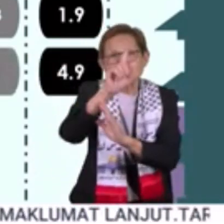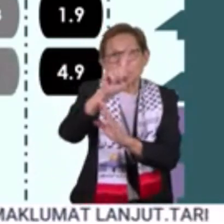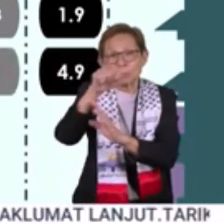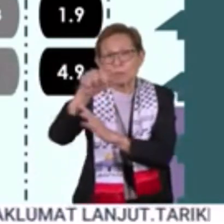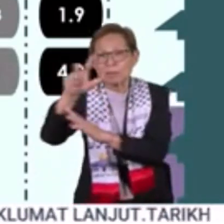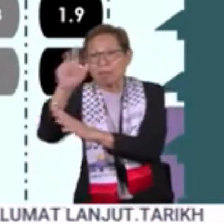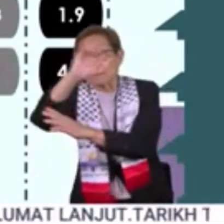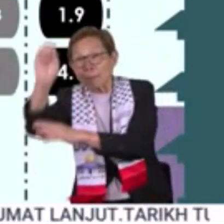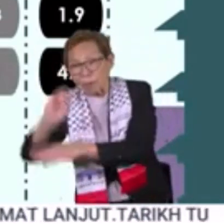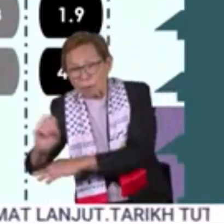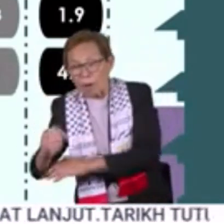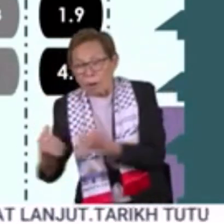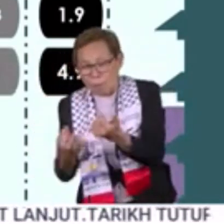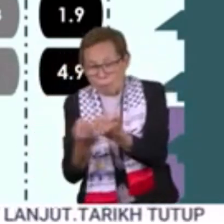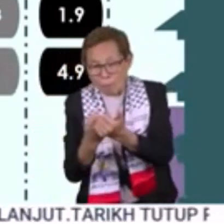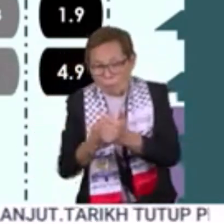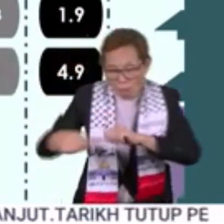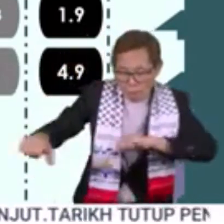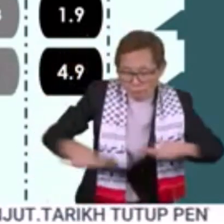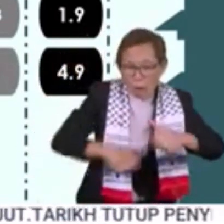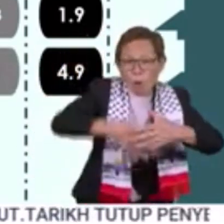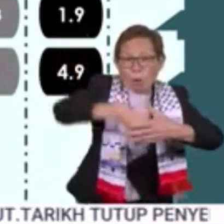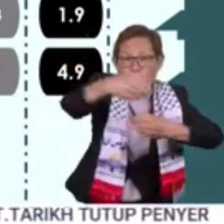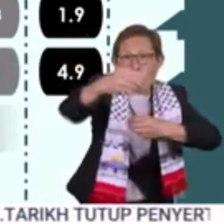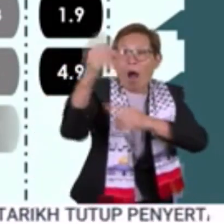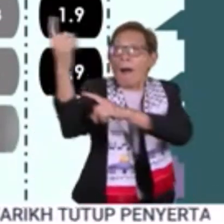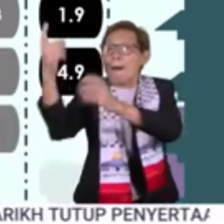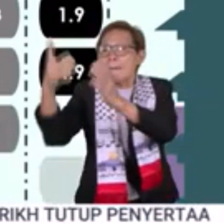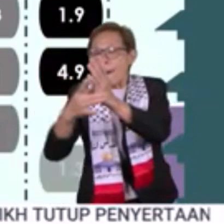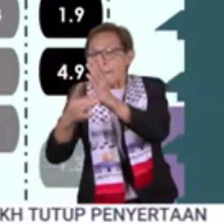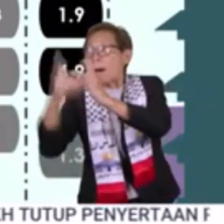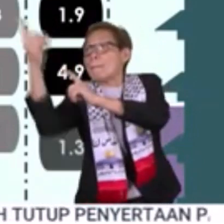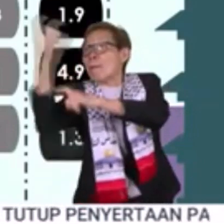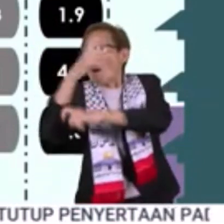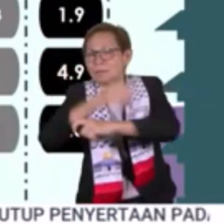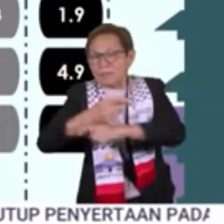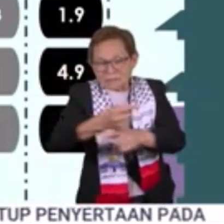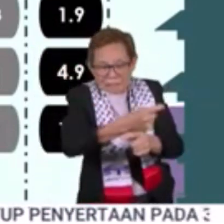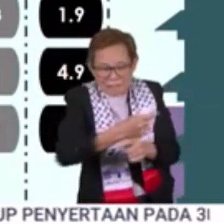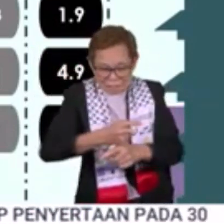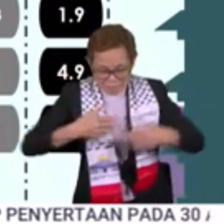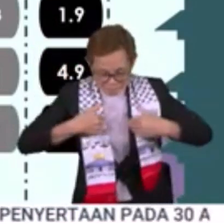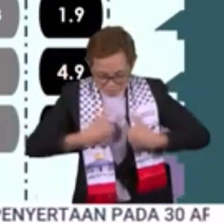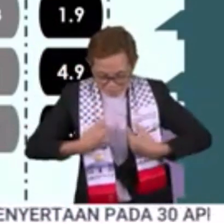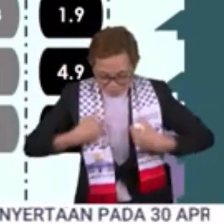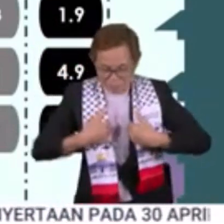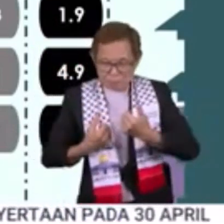1.3% disumbang aktiviti pengeluaran kelapa sawit dan ternakan.